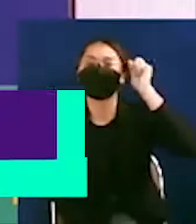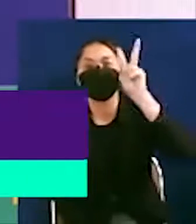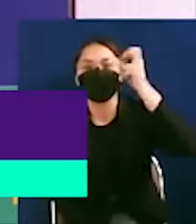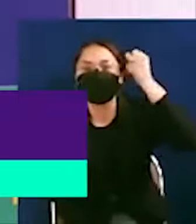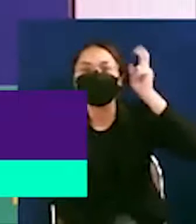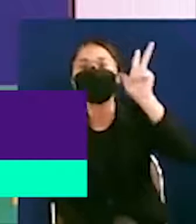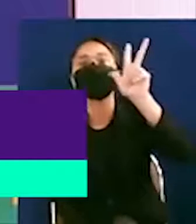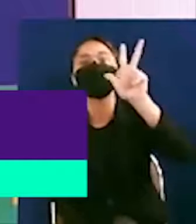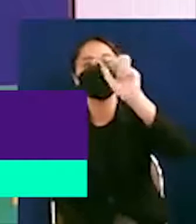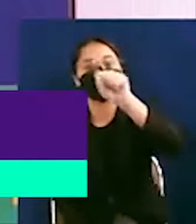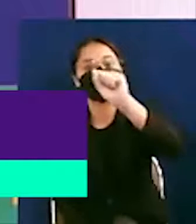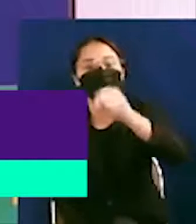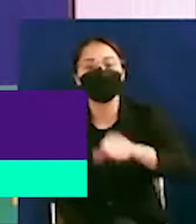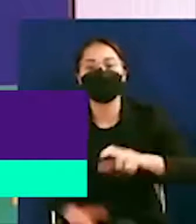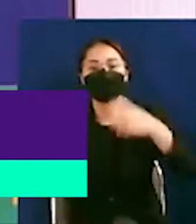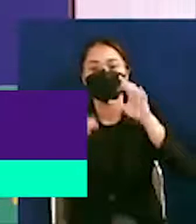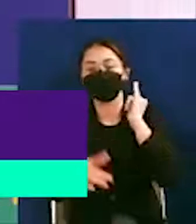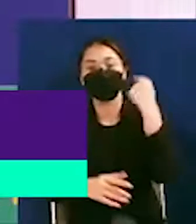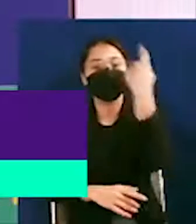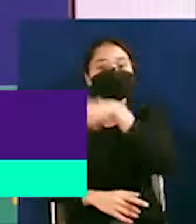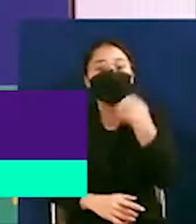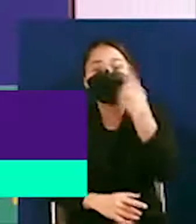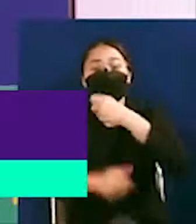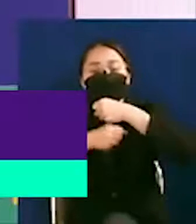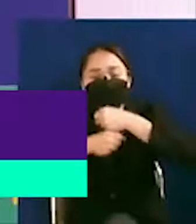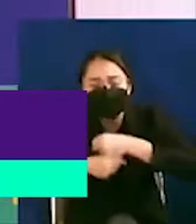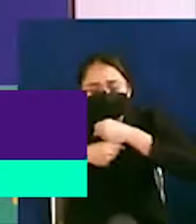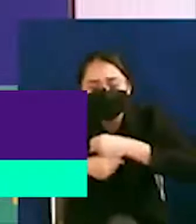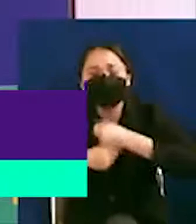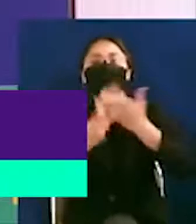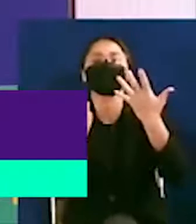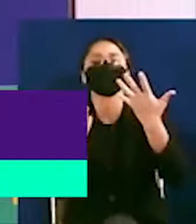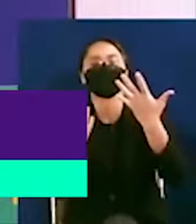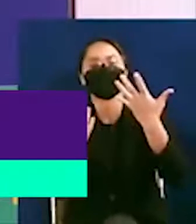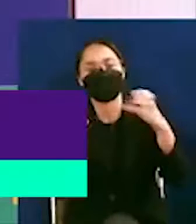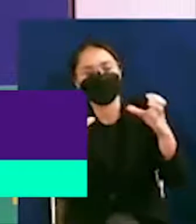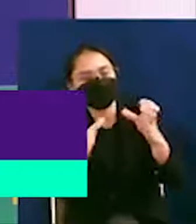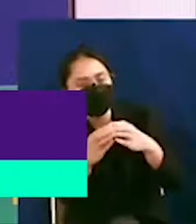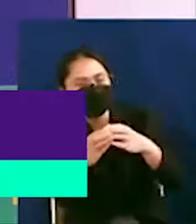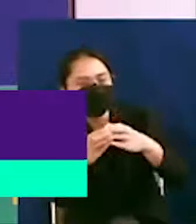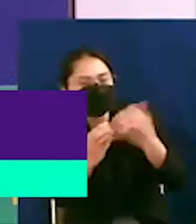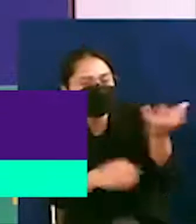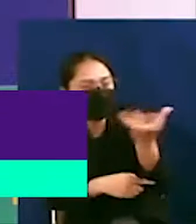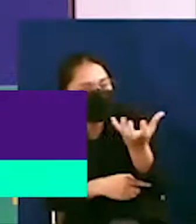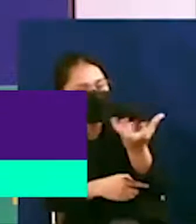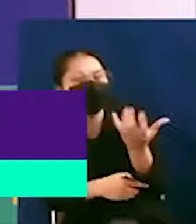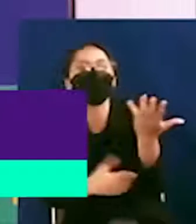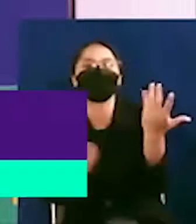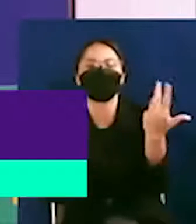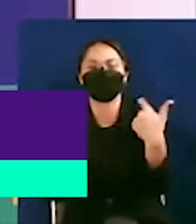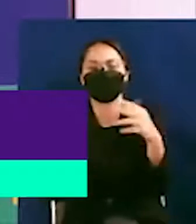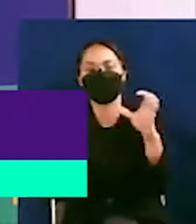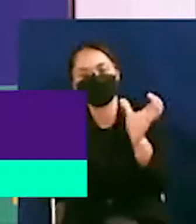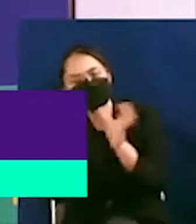ปิดให้มีการออนไซต์ก็คือผู้ที่สูงอายุนะครับแล้วก็กลุ่มของผู้ที่มีน้ำหนักมากก็คือคนอ้วน